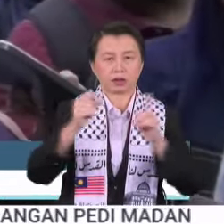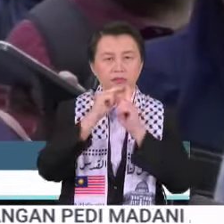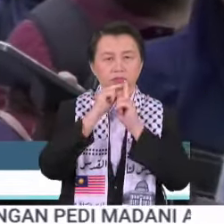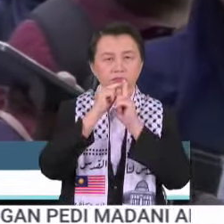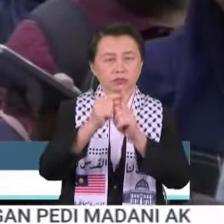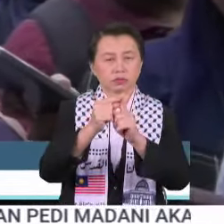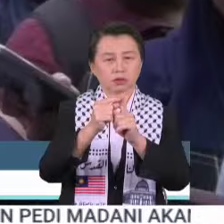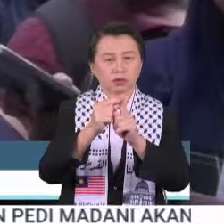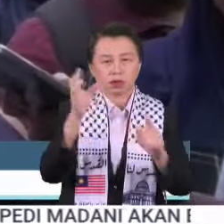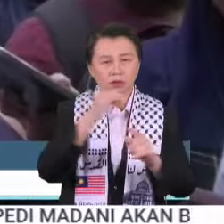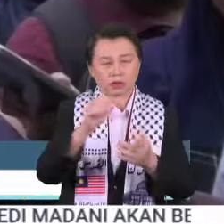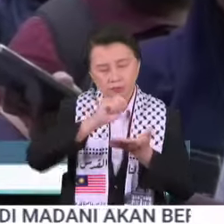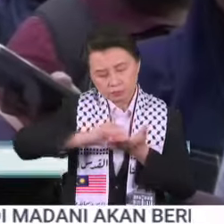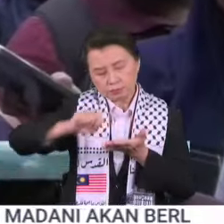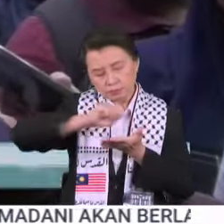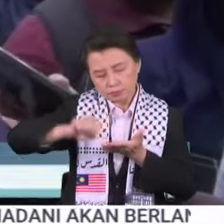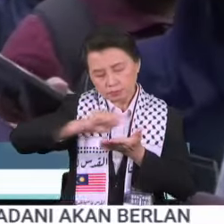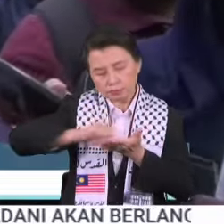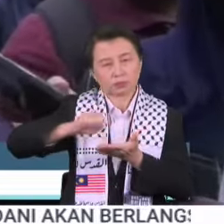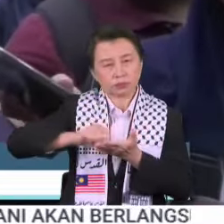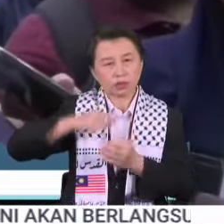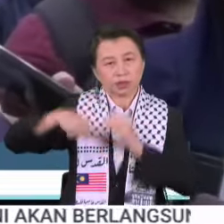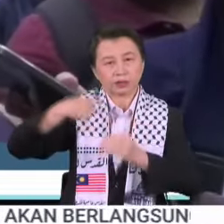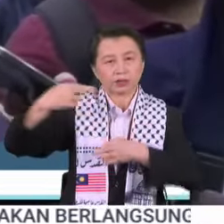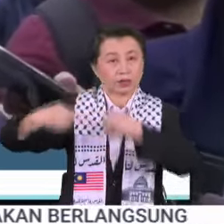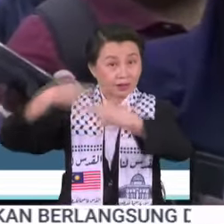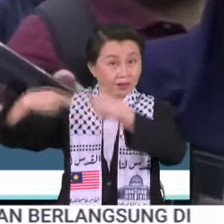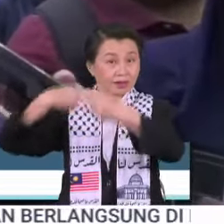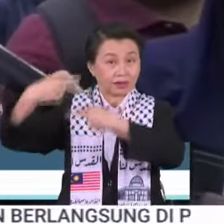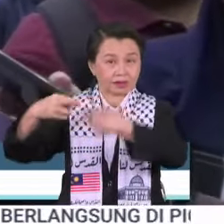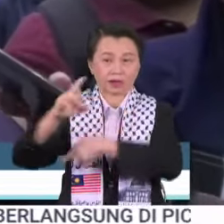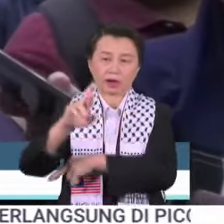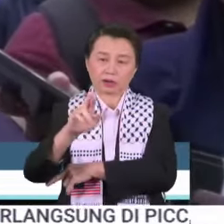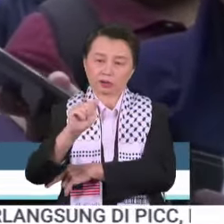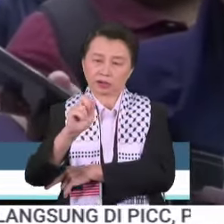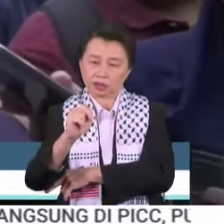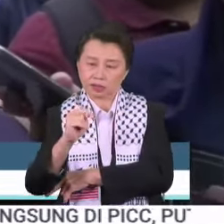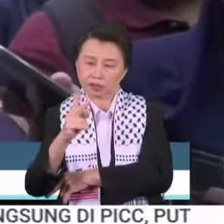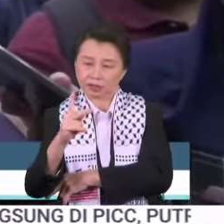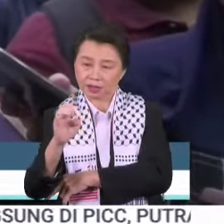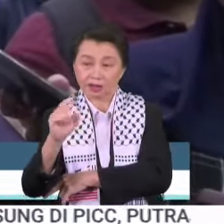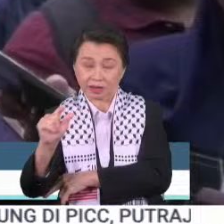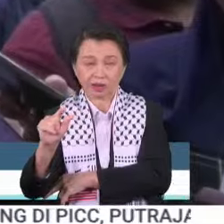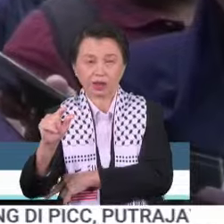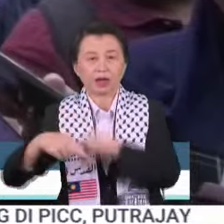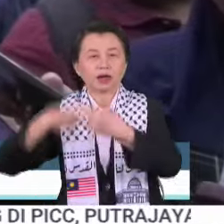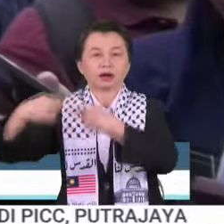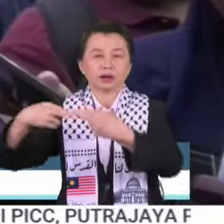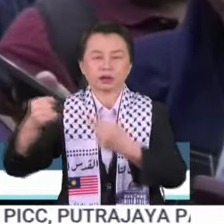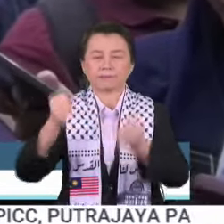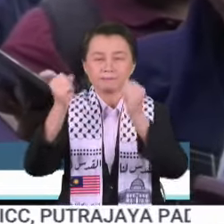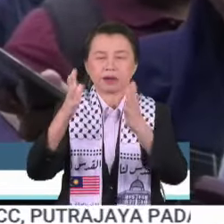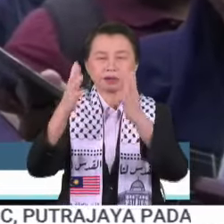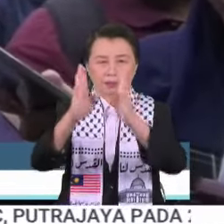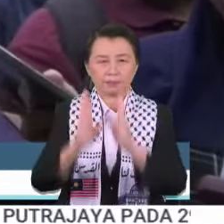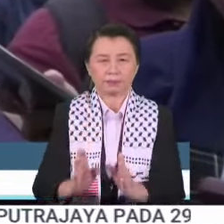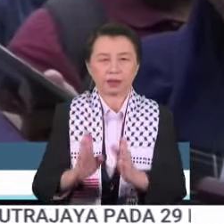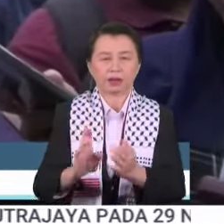kenyataan dan juga penulisan-penulisan mengenai ranking dan banyak juga badan-badan antarabangsa